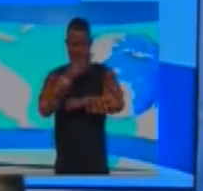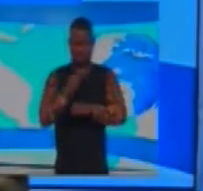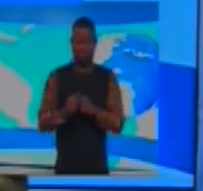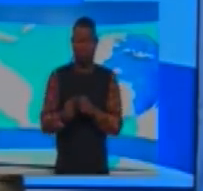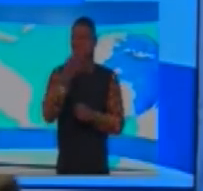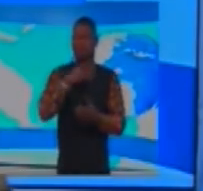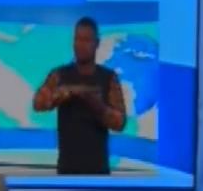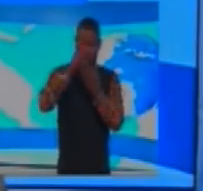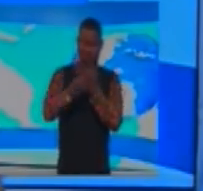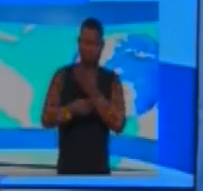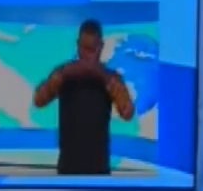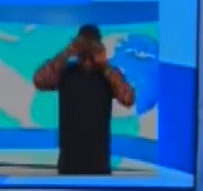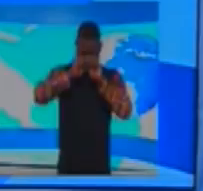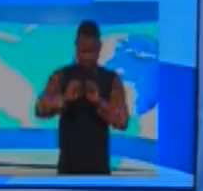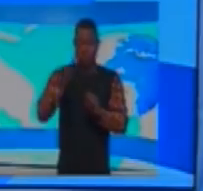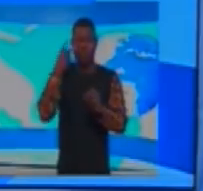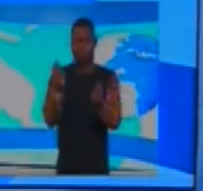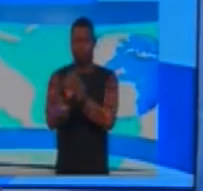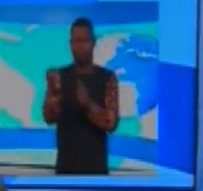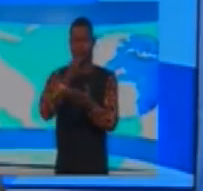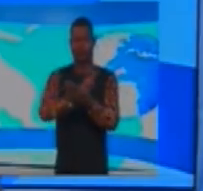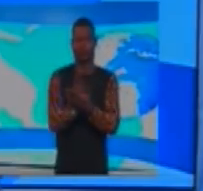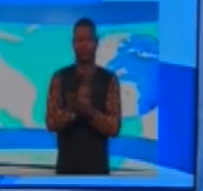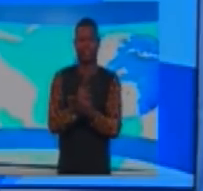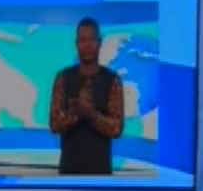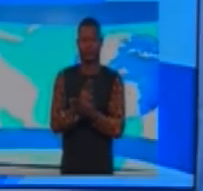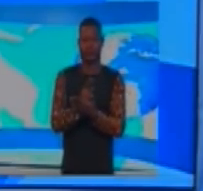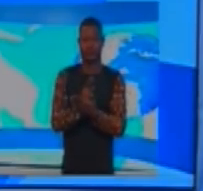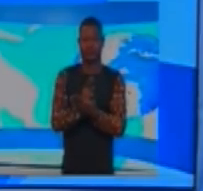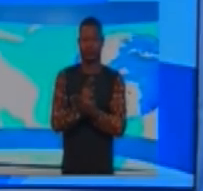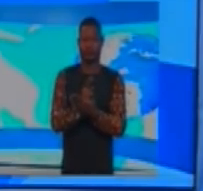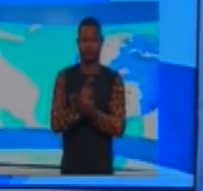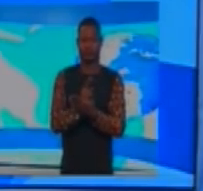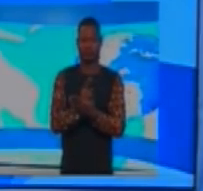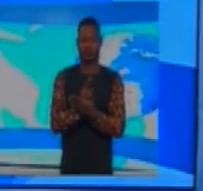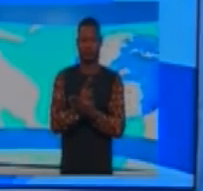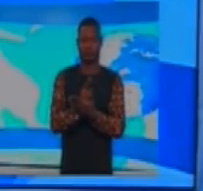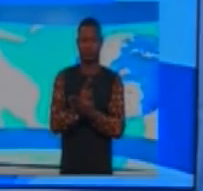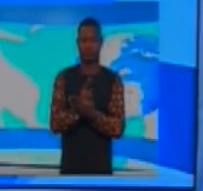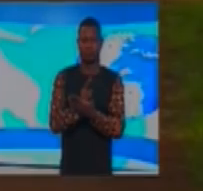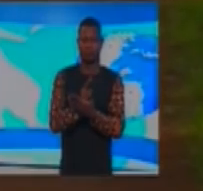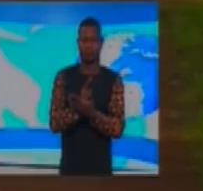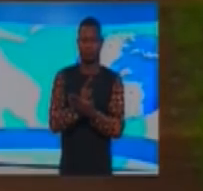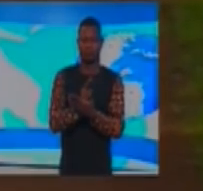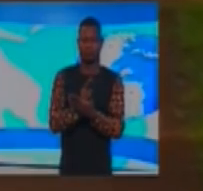programme du président du FASO. Le point des échanges avec Madou Edraogo et Lambert Soma.